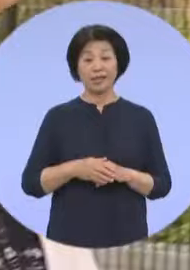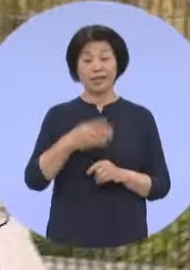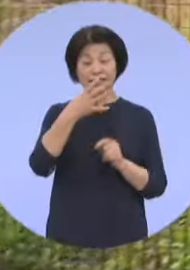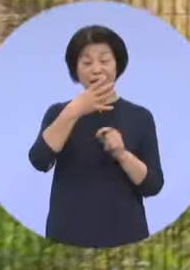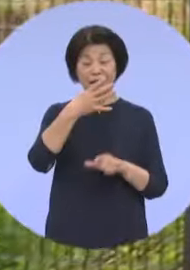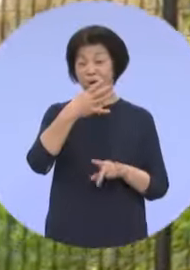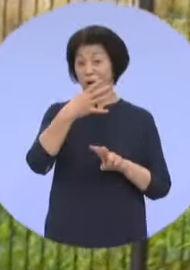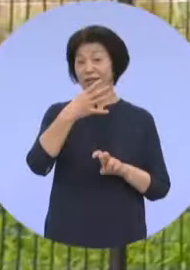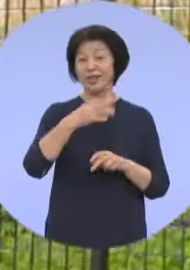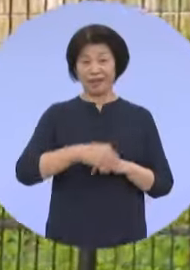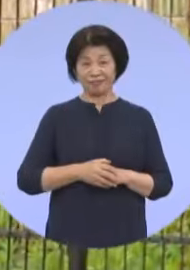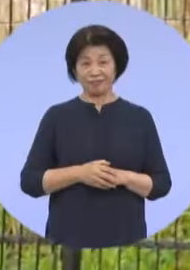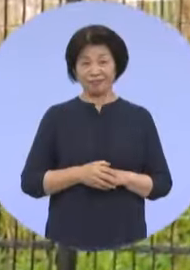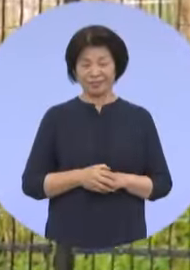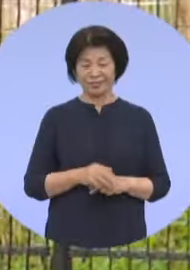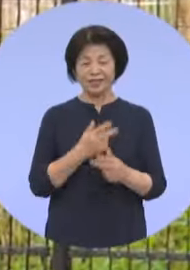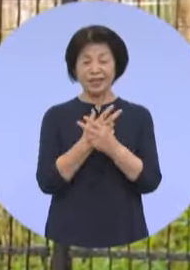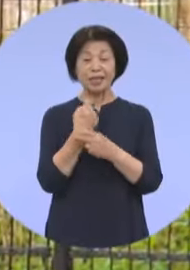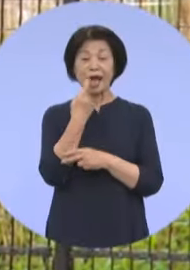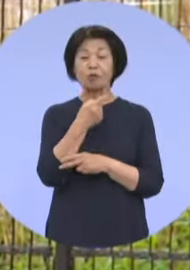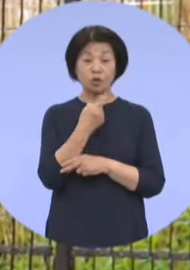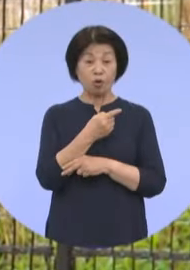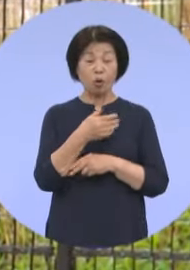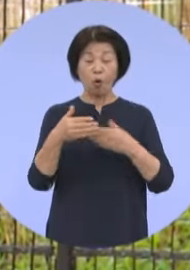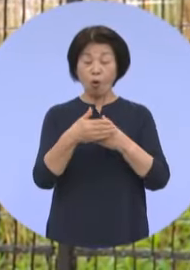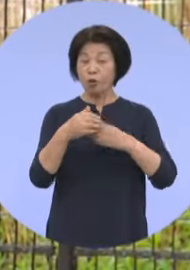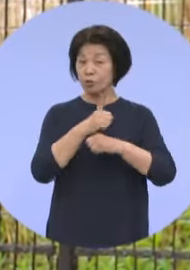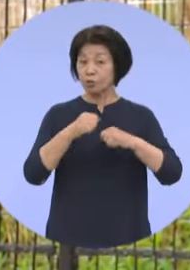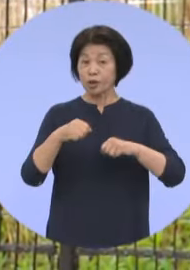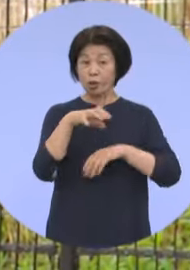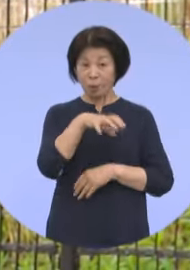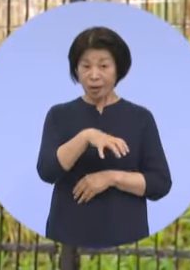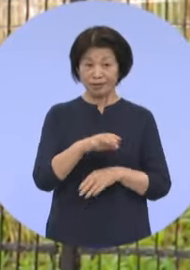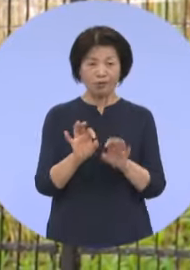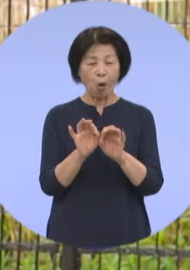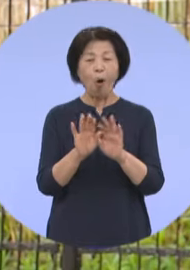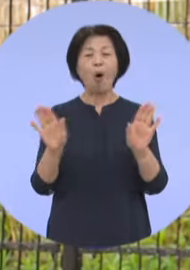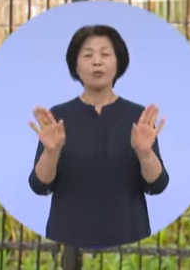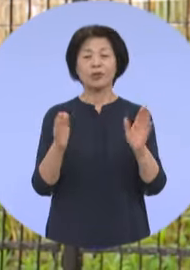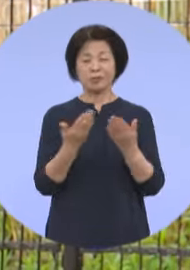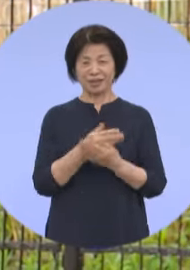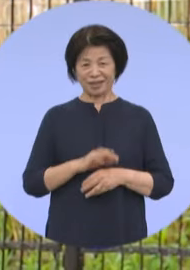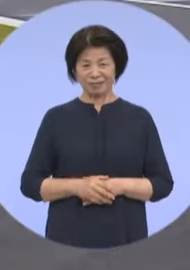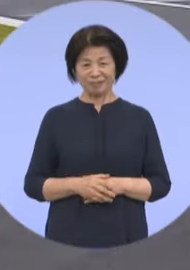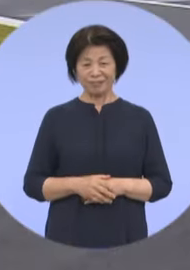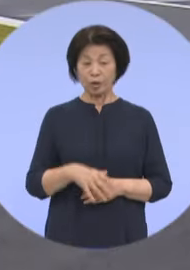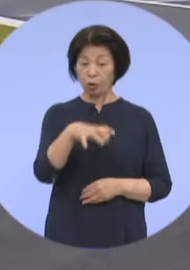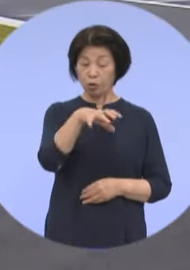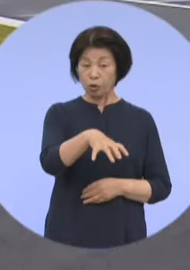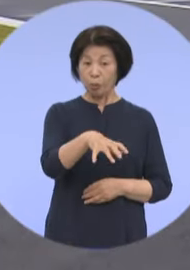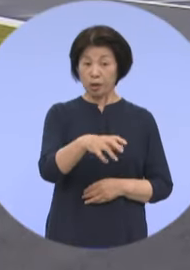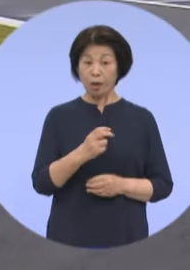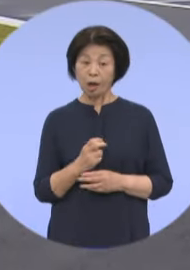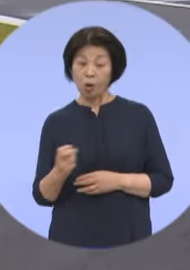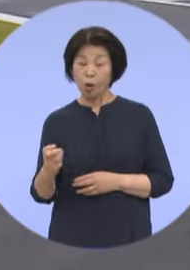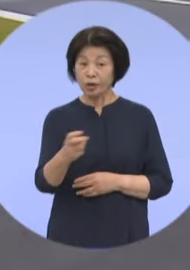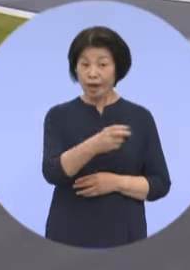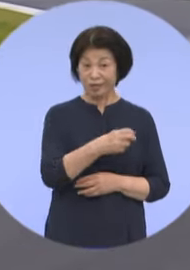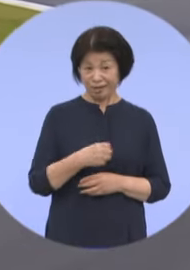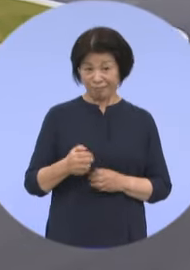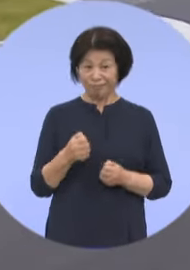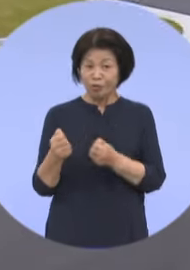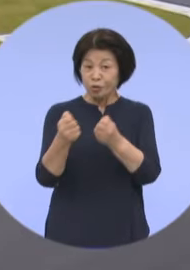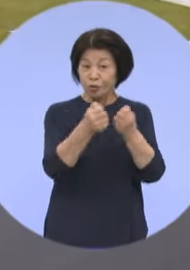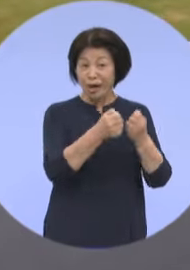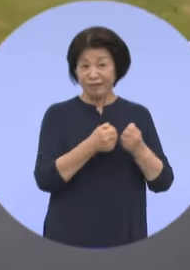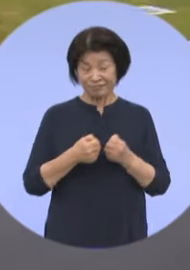に新しく北口交通広場がオープンしました。広場にはロータリーを設け、駅利用者が安全に乗降